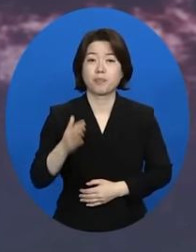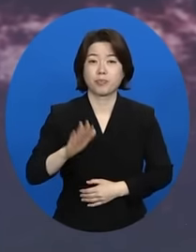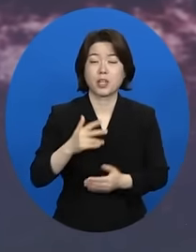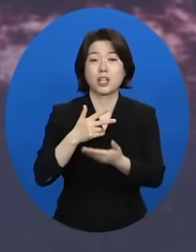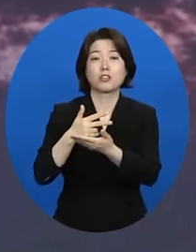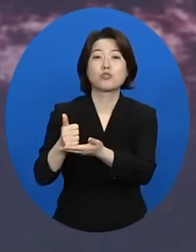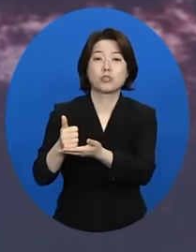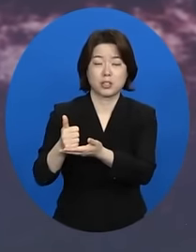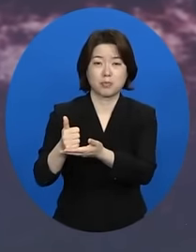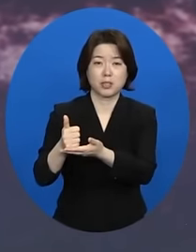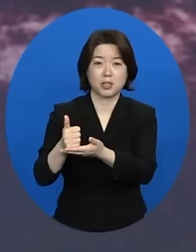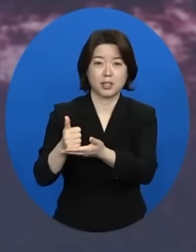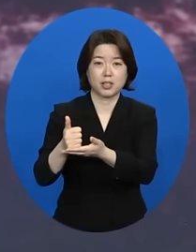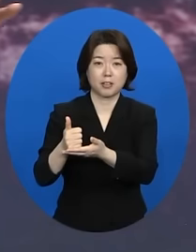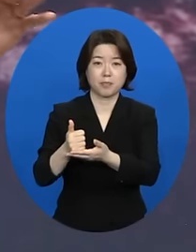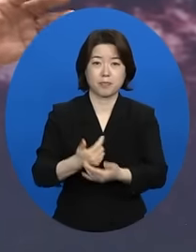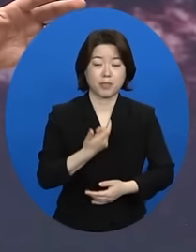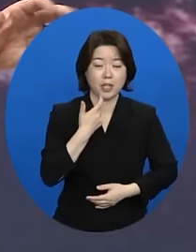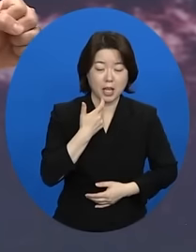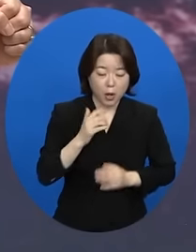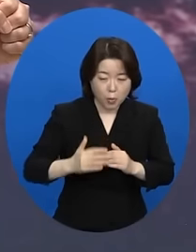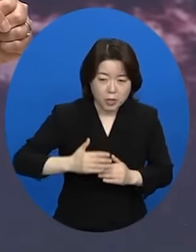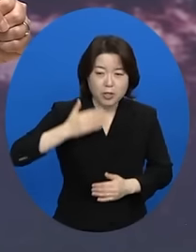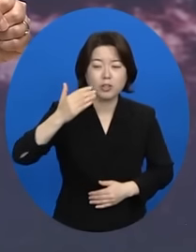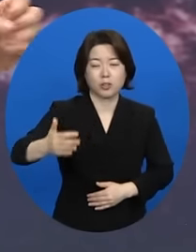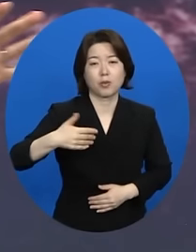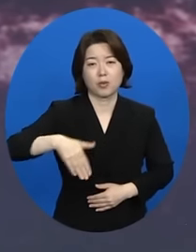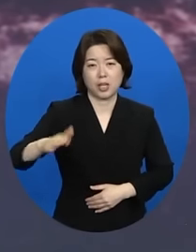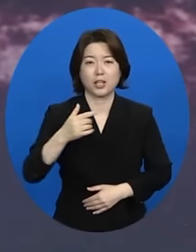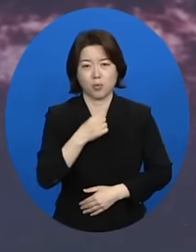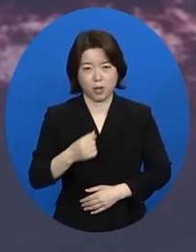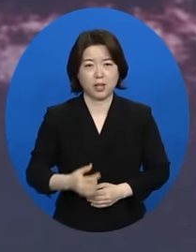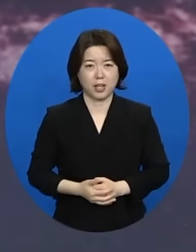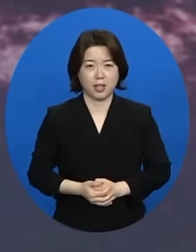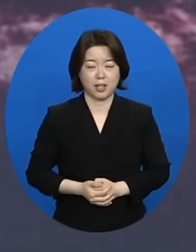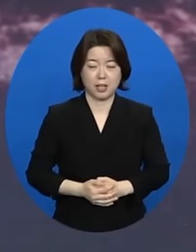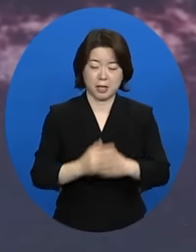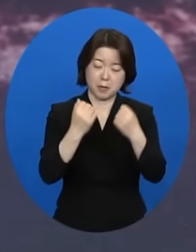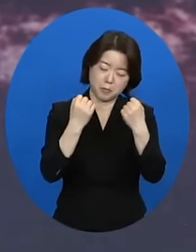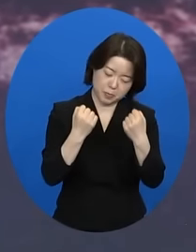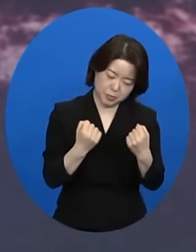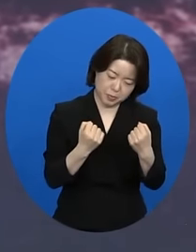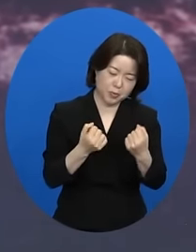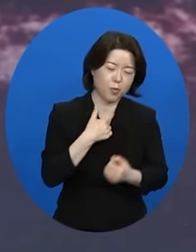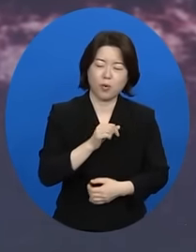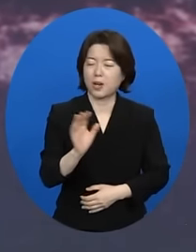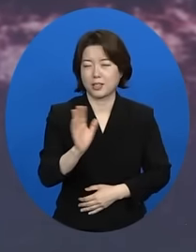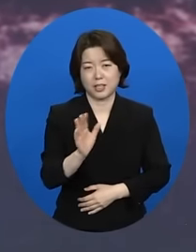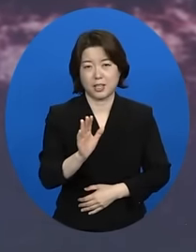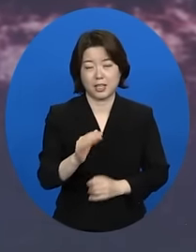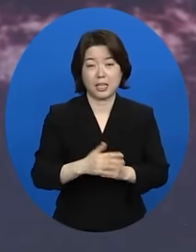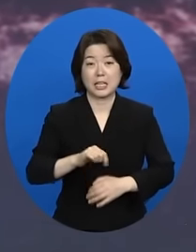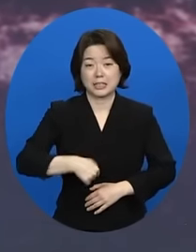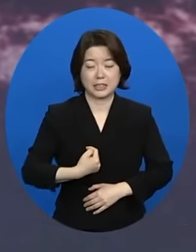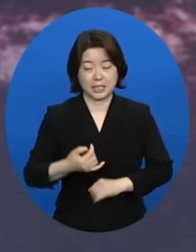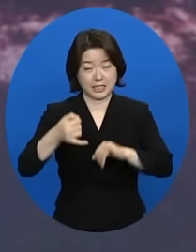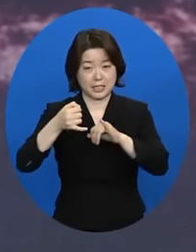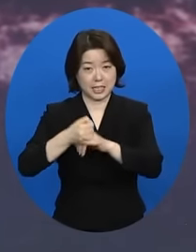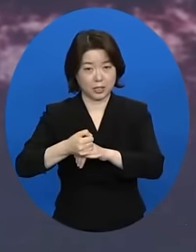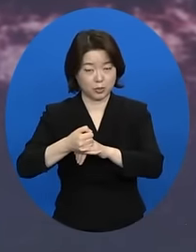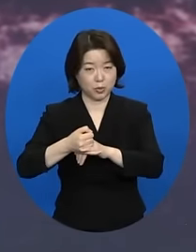주님은요 야곱이 더 나아가기를 원했어요. 안주하기를 원치 않으셨어요. 자신과의 약속을